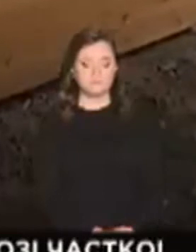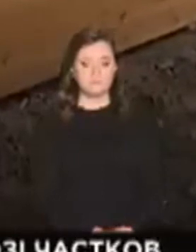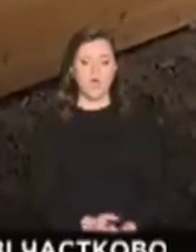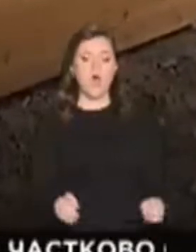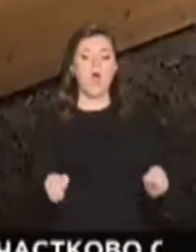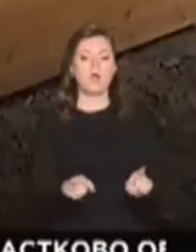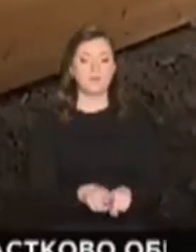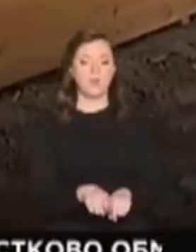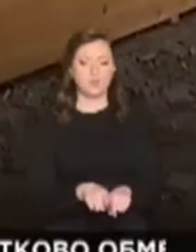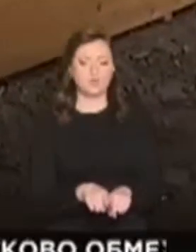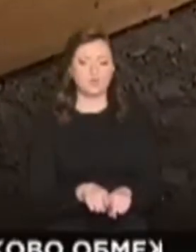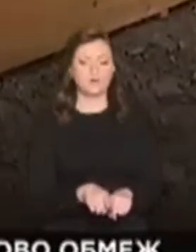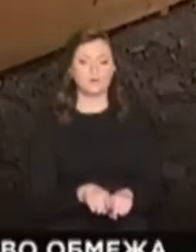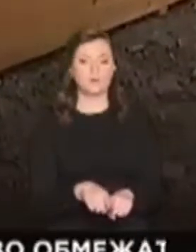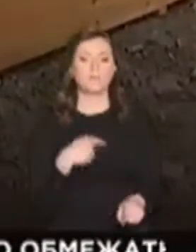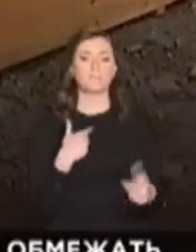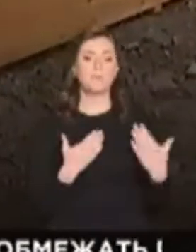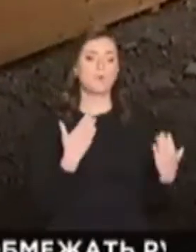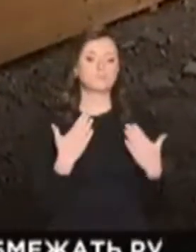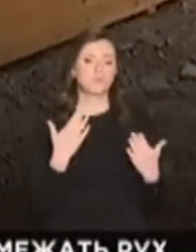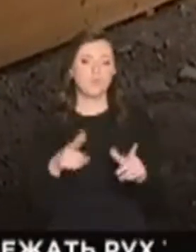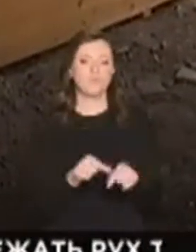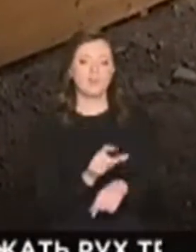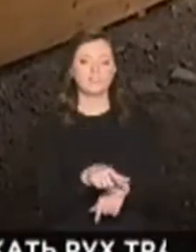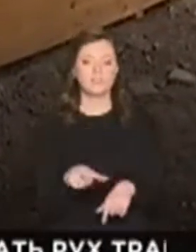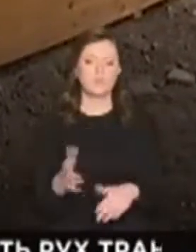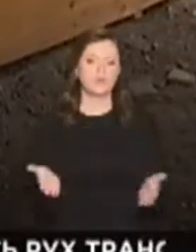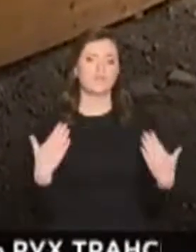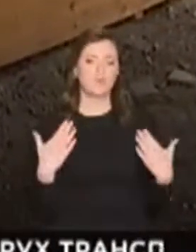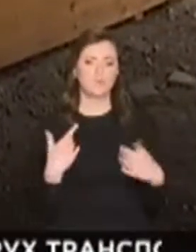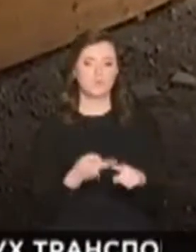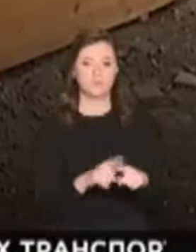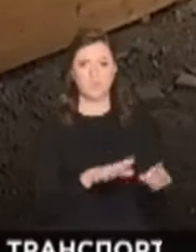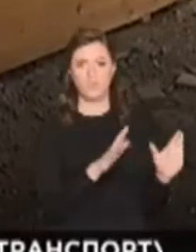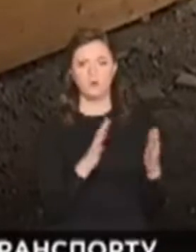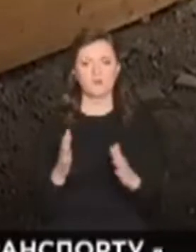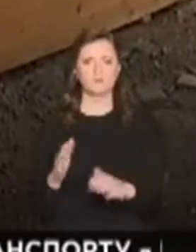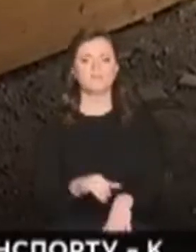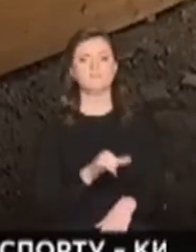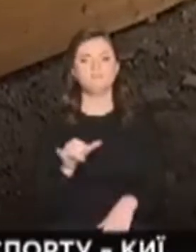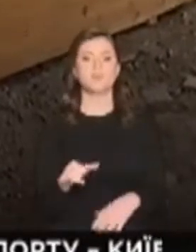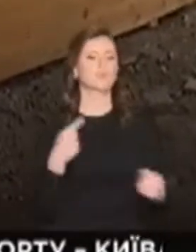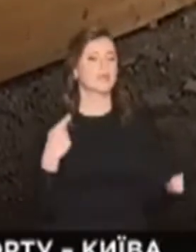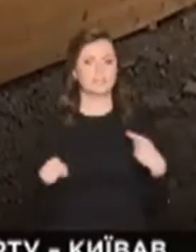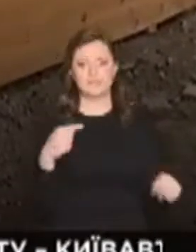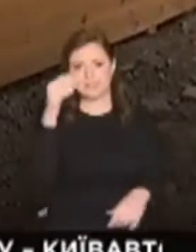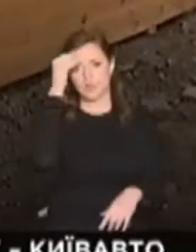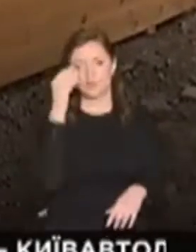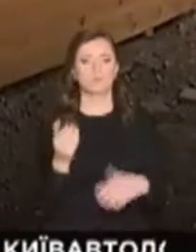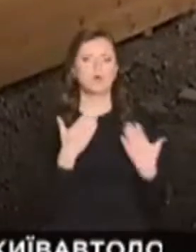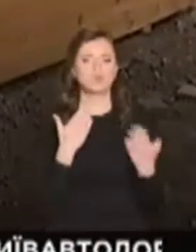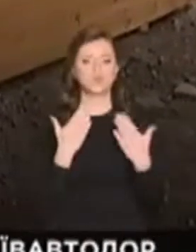А також ми поспілкувалися з людьми, які відпочивають в цьому парку. У них різна думка